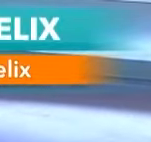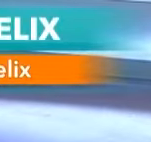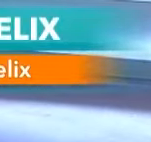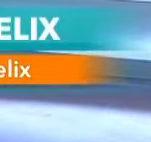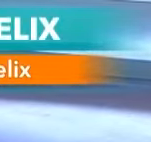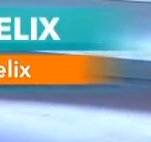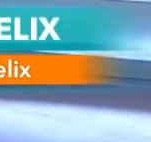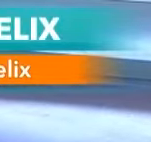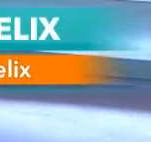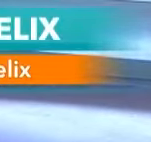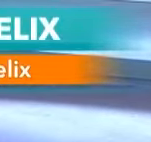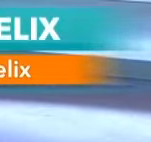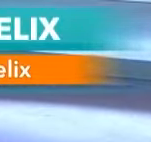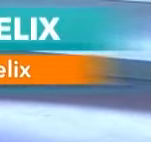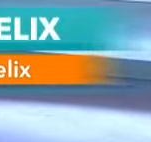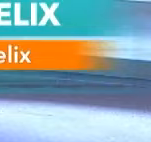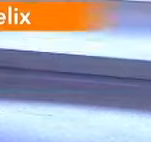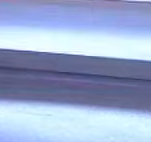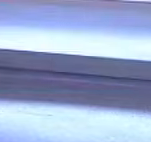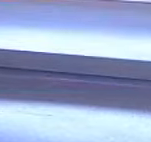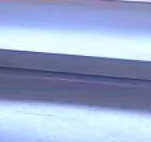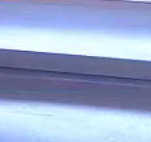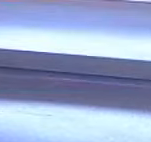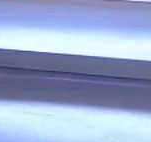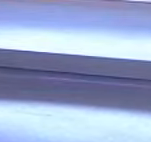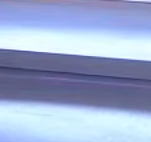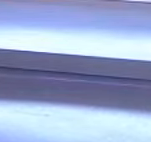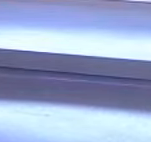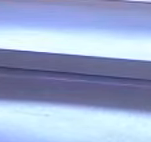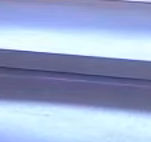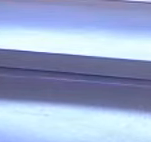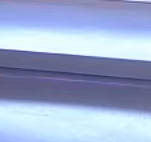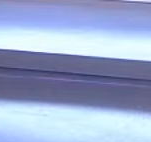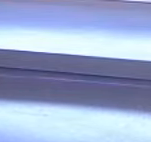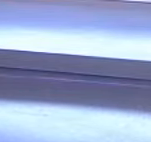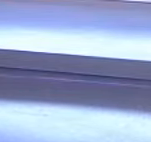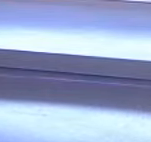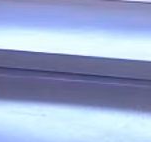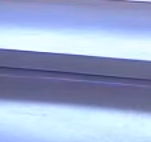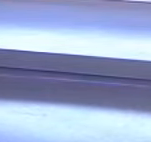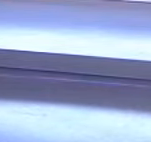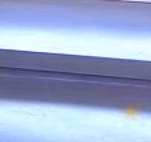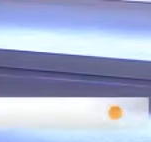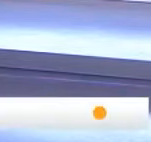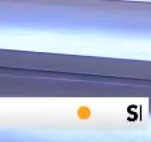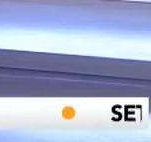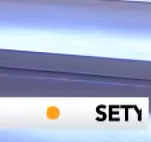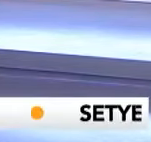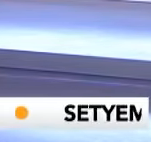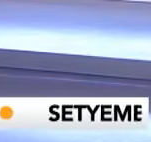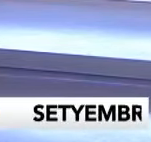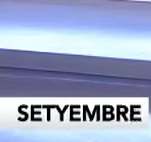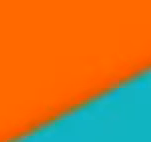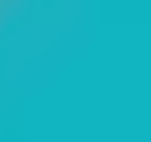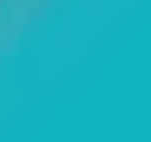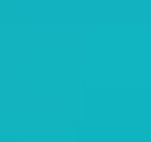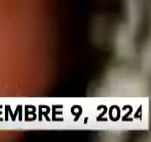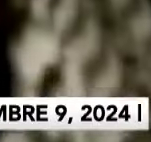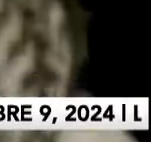apat na iba pang miyembro ng kjc ang inaresto nasa frontline ng balitang iyan si Dave